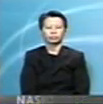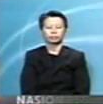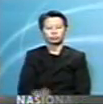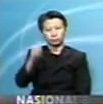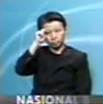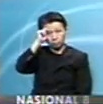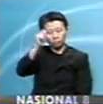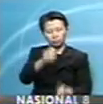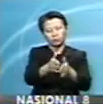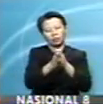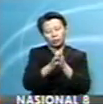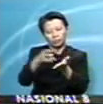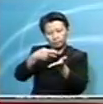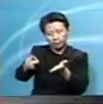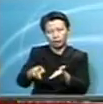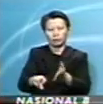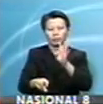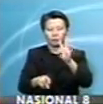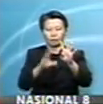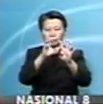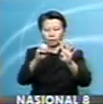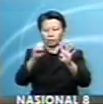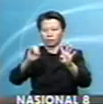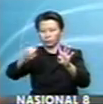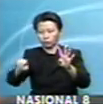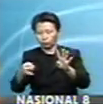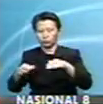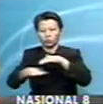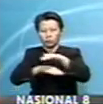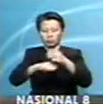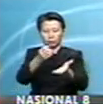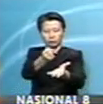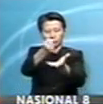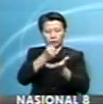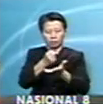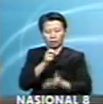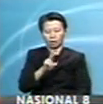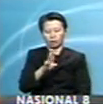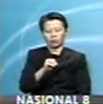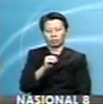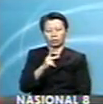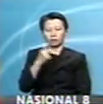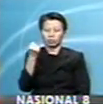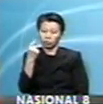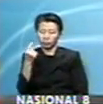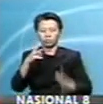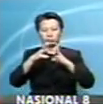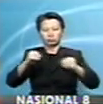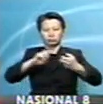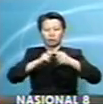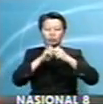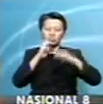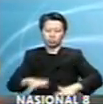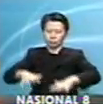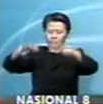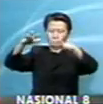Terengganu memohon pembiayaan sebanyak r400 juta di bawah peruntukan rancangan Malaysia ke-11 bagi menyelesaikan masalah banjir di